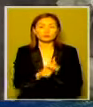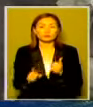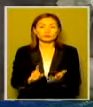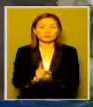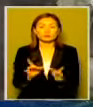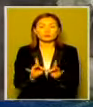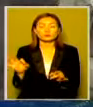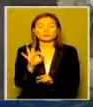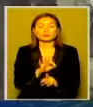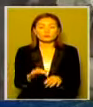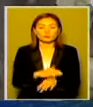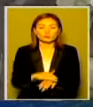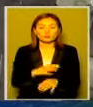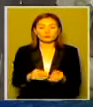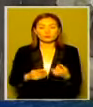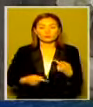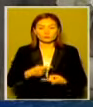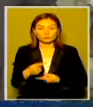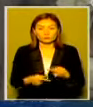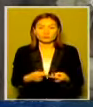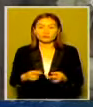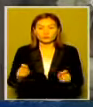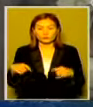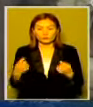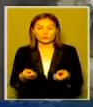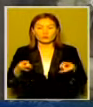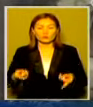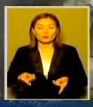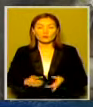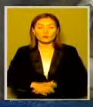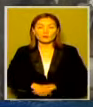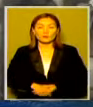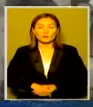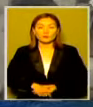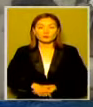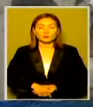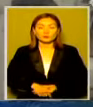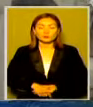гражданина – рассказывать о доблестях наших предков и передавать их по наследству следующим поколениям.